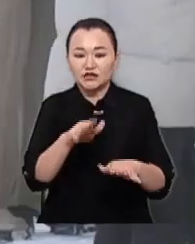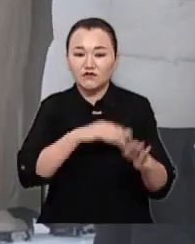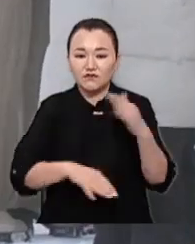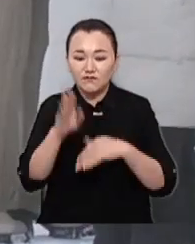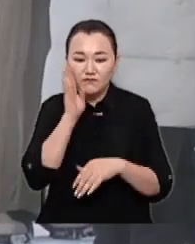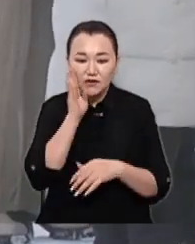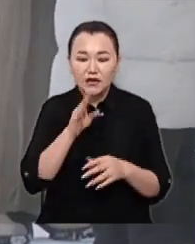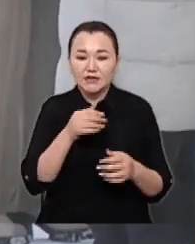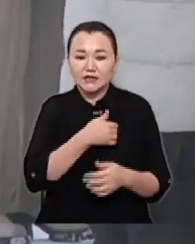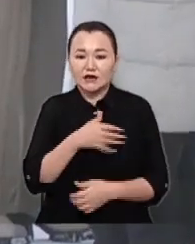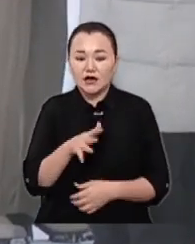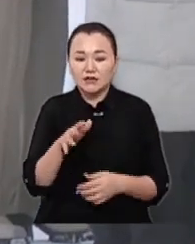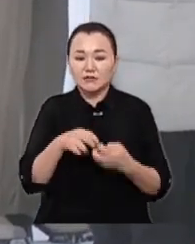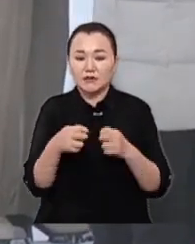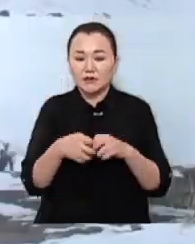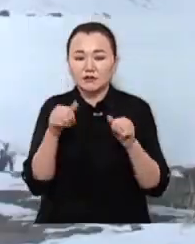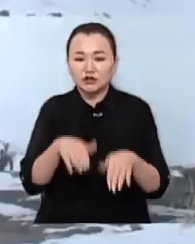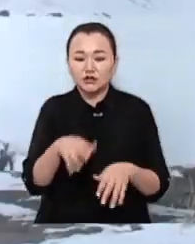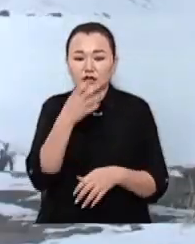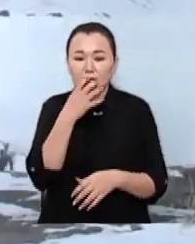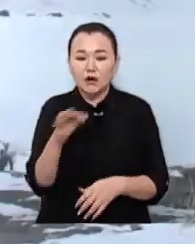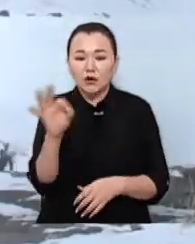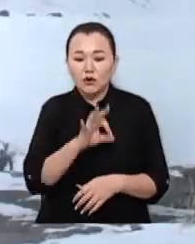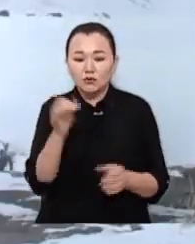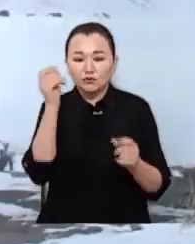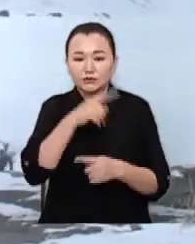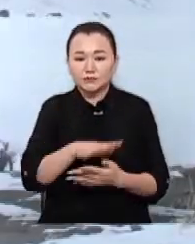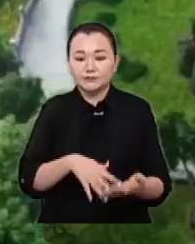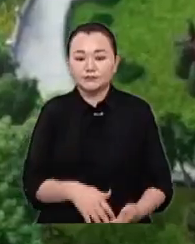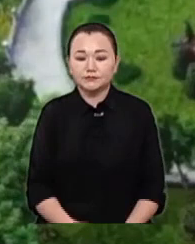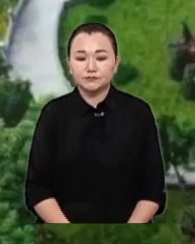спешат решить проблему с теплоснабжением, узнавала Людмила Батюшкина.